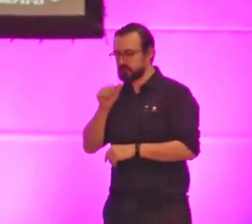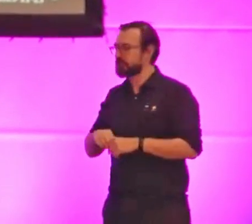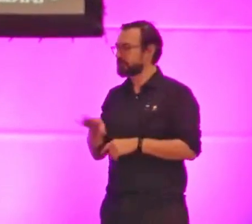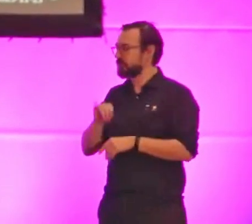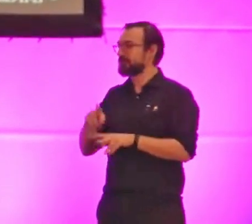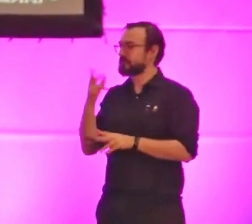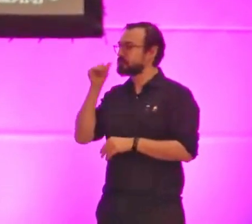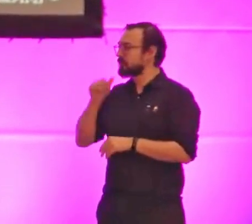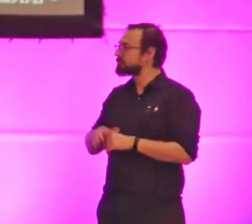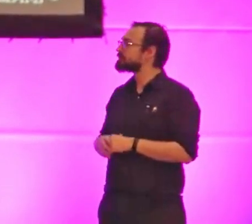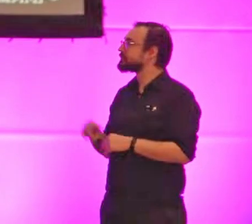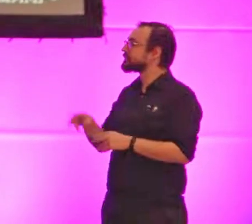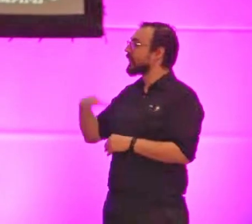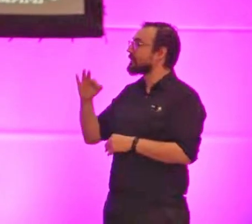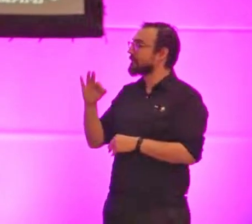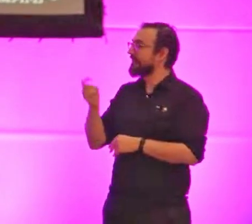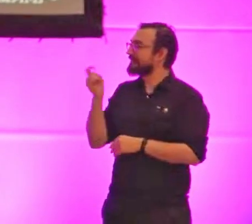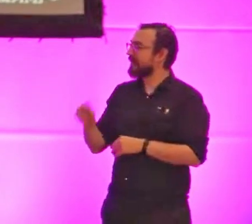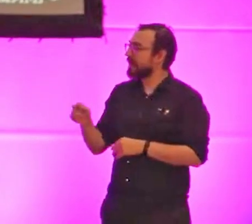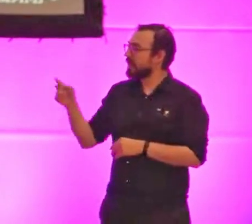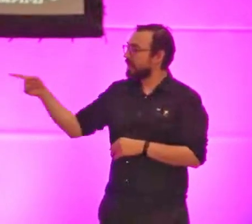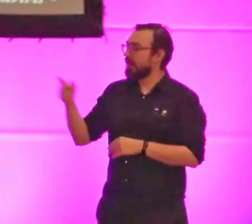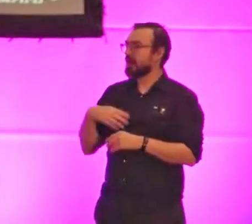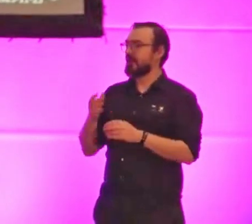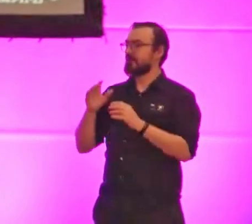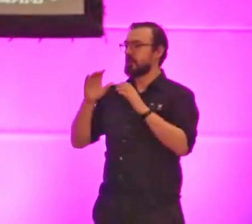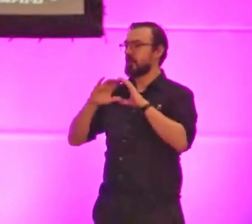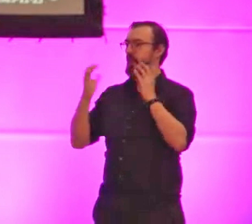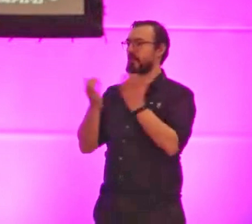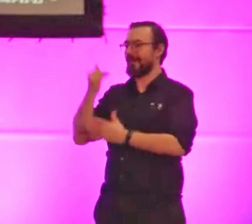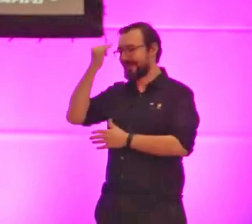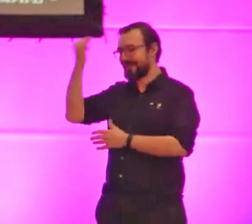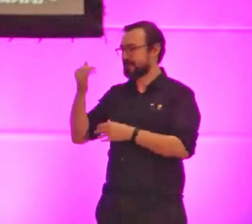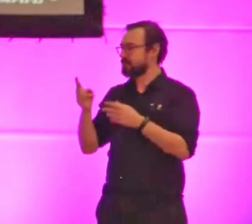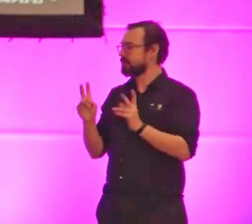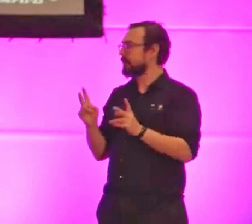Sudan då. Och Peter Bolme från Global Idé, som är också